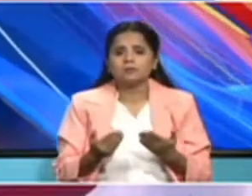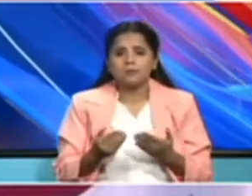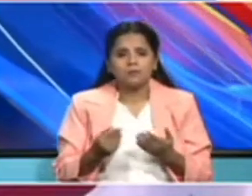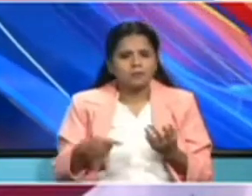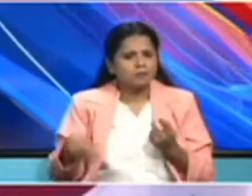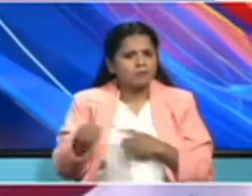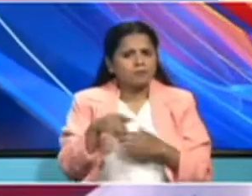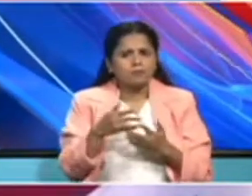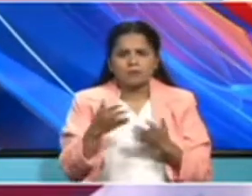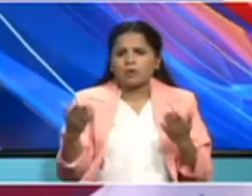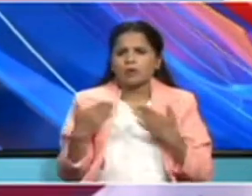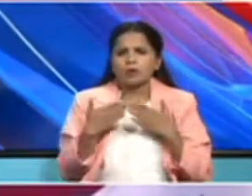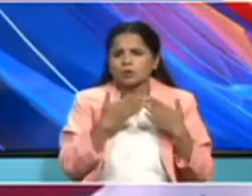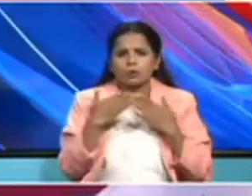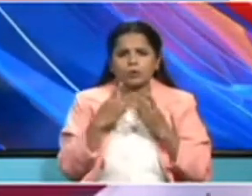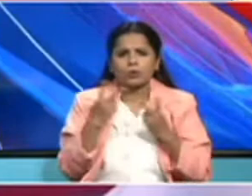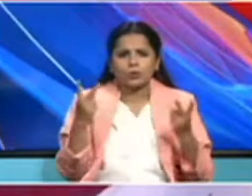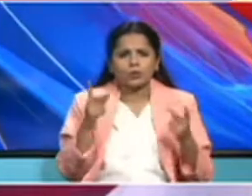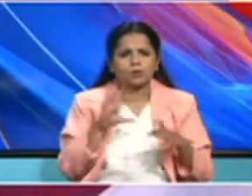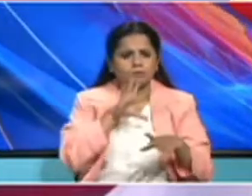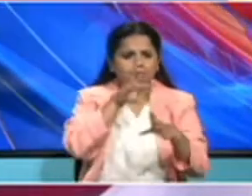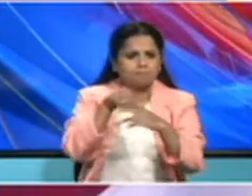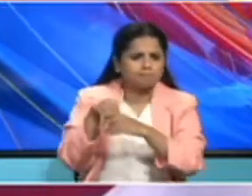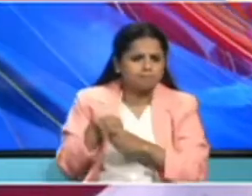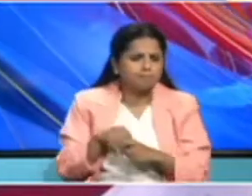और स्कूलों की सहभागिता